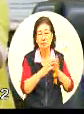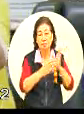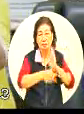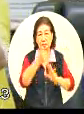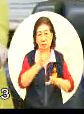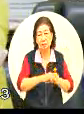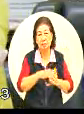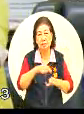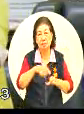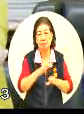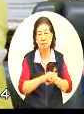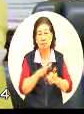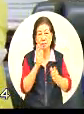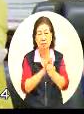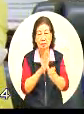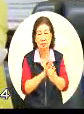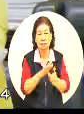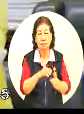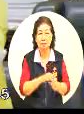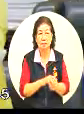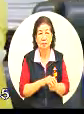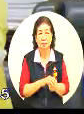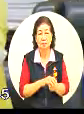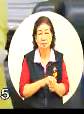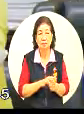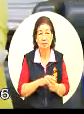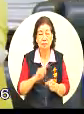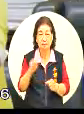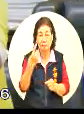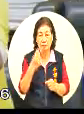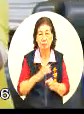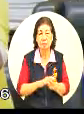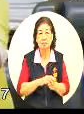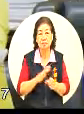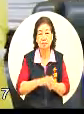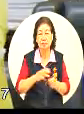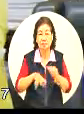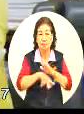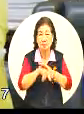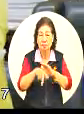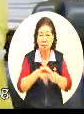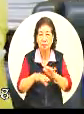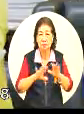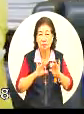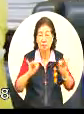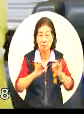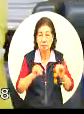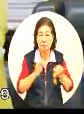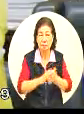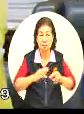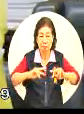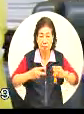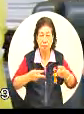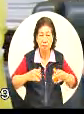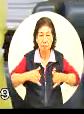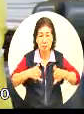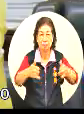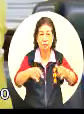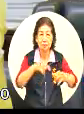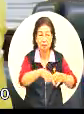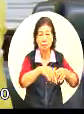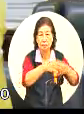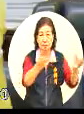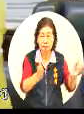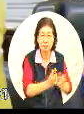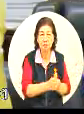他们把他们的原先法定空地部分变更为道路用地的部分哦，协助他